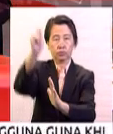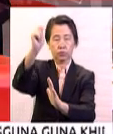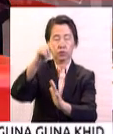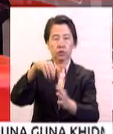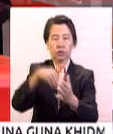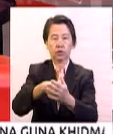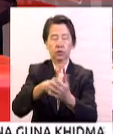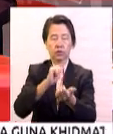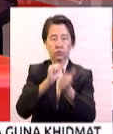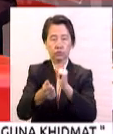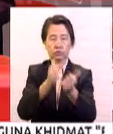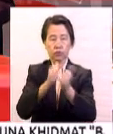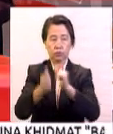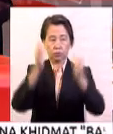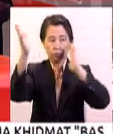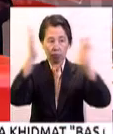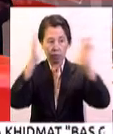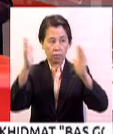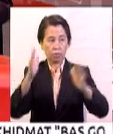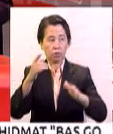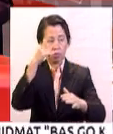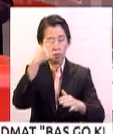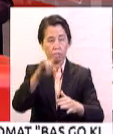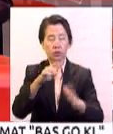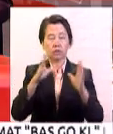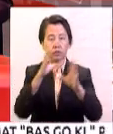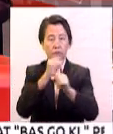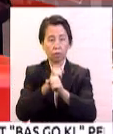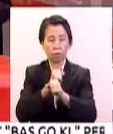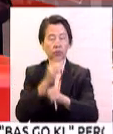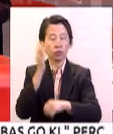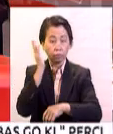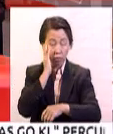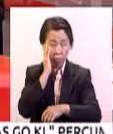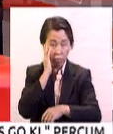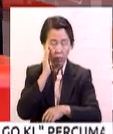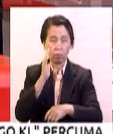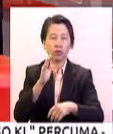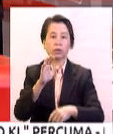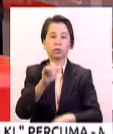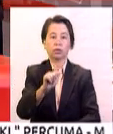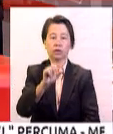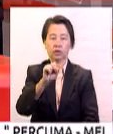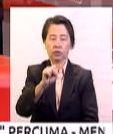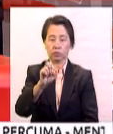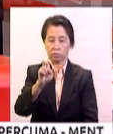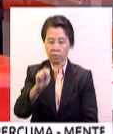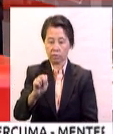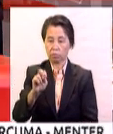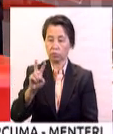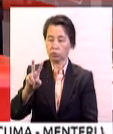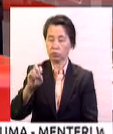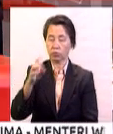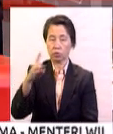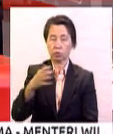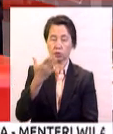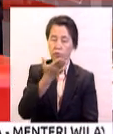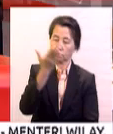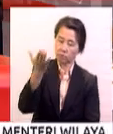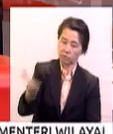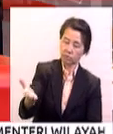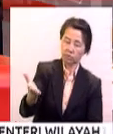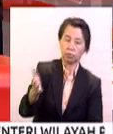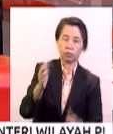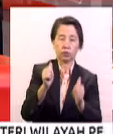dalam arena sukan negara itu. Dan untuk mendapatkan perkembangan terkini Majlis Anugerah Sukan Negara 2018, kita